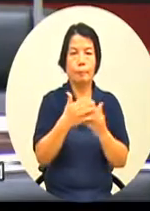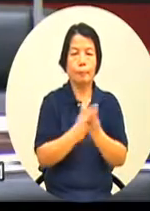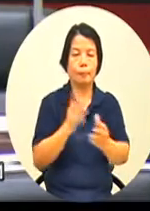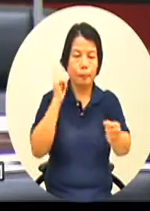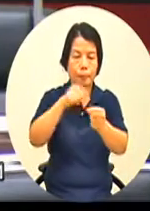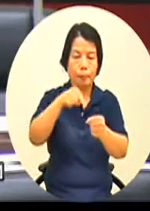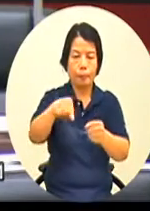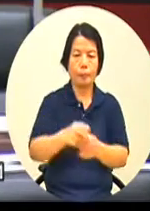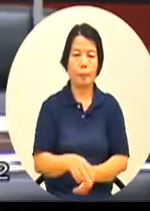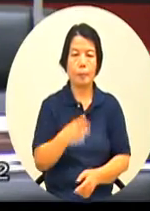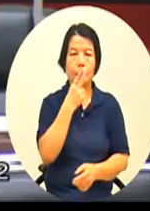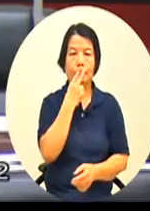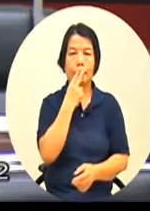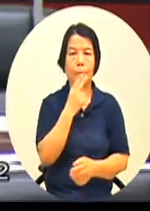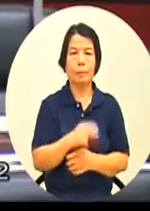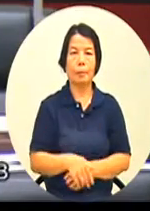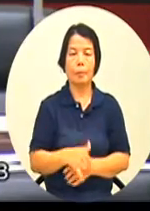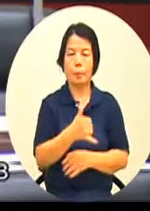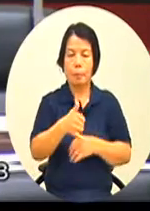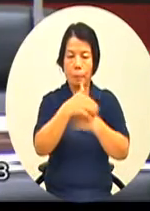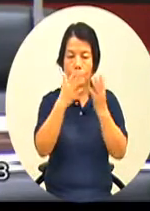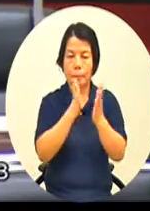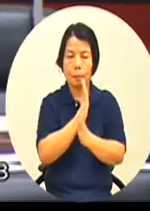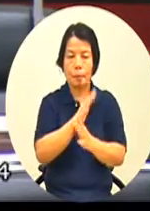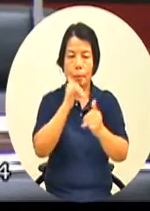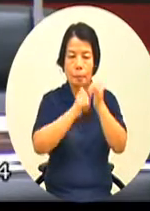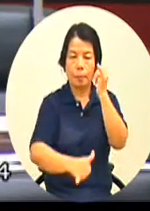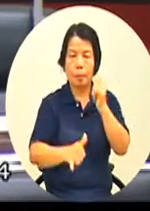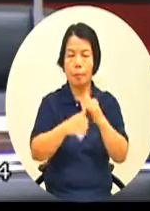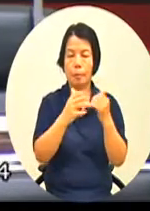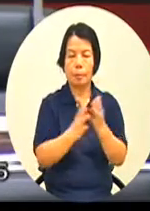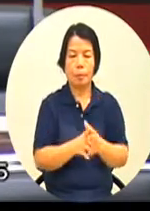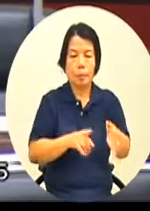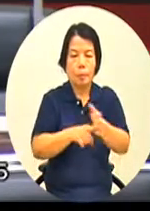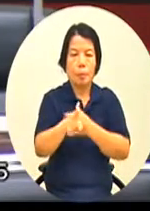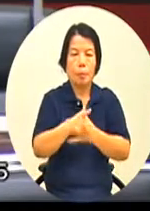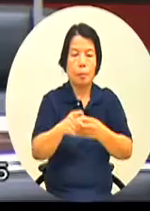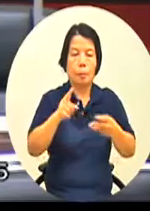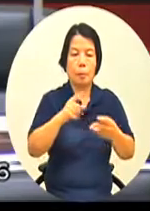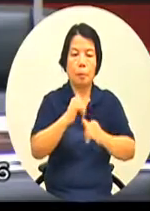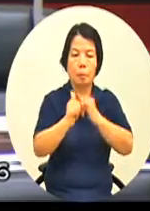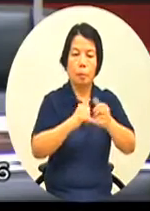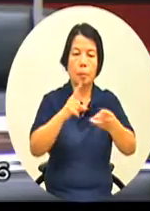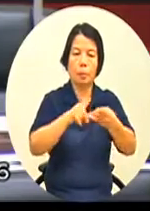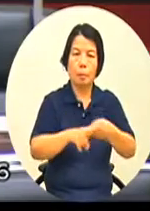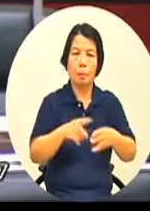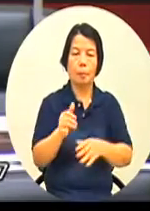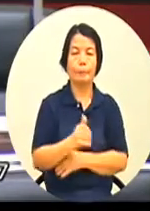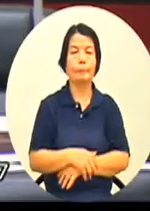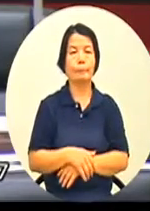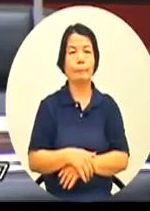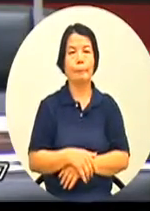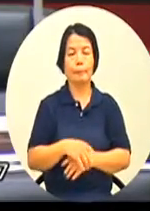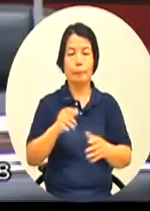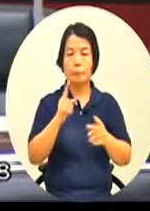多德时代就在讲直接民主，啊，但是人类社会的理想要落实在实际里面，譬